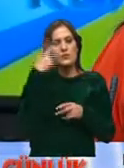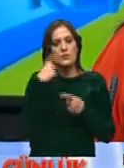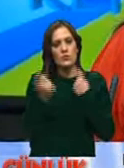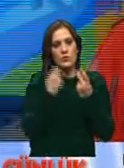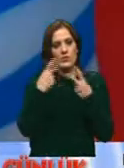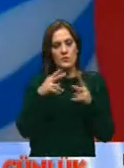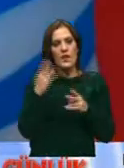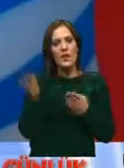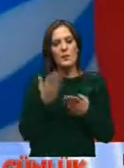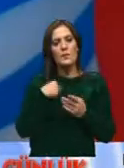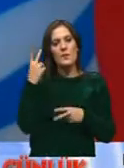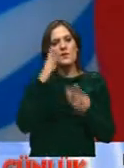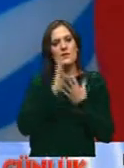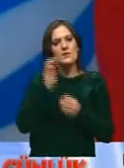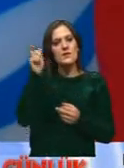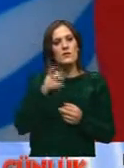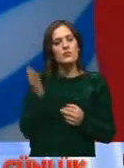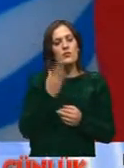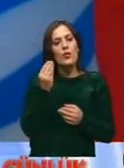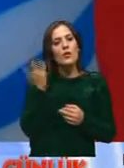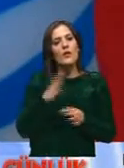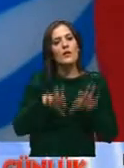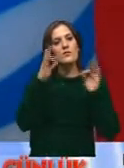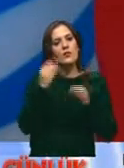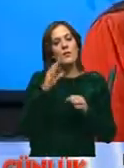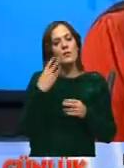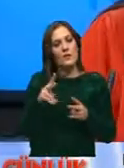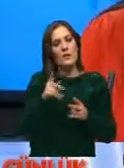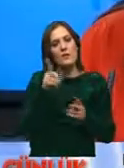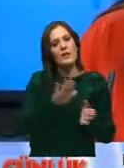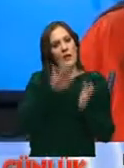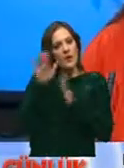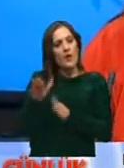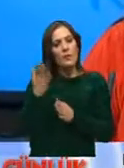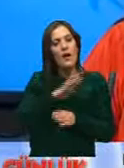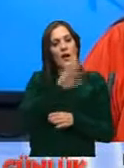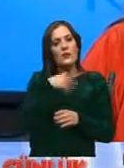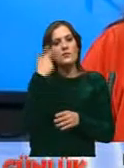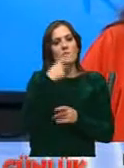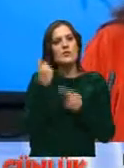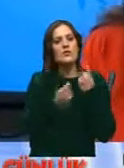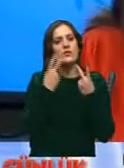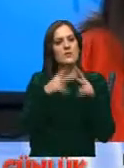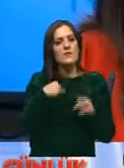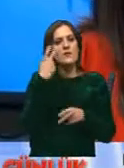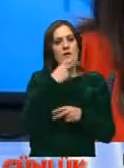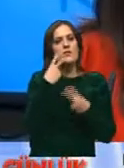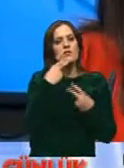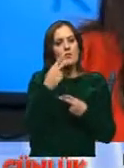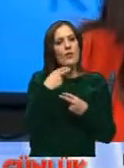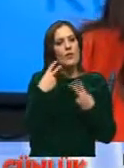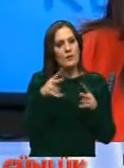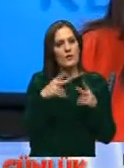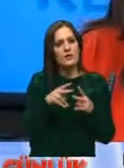müzikle uğraşabilmemiz. Elbette bazı insanlar çok daha hazır olabilir, o bir kenara. Ama herkes müzikle uğraşabilir ve şarkı